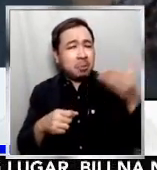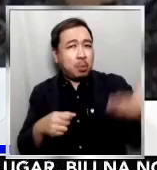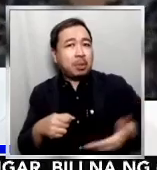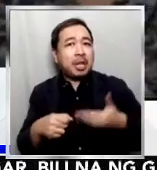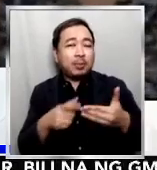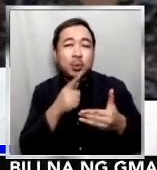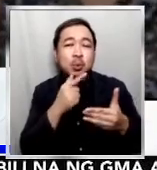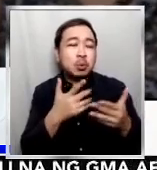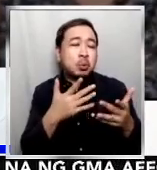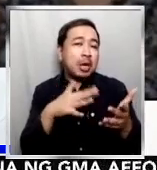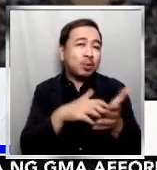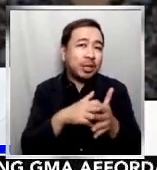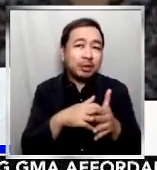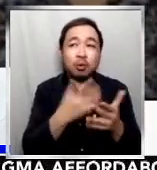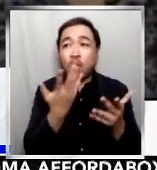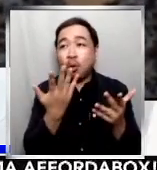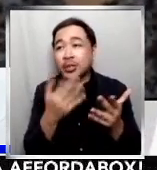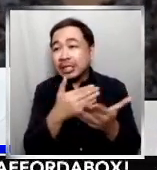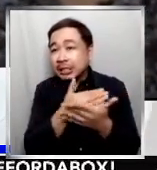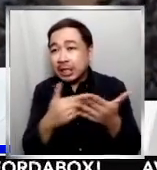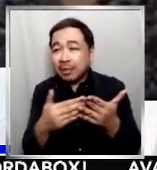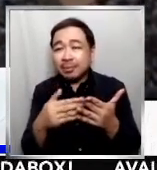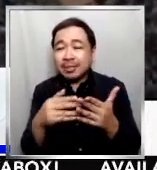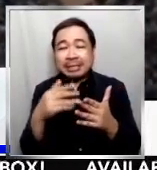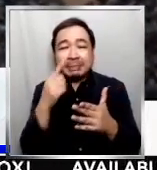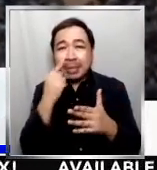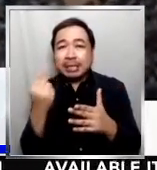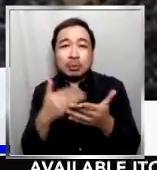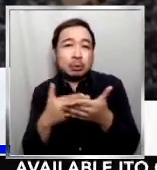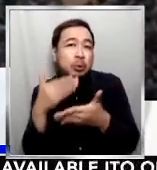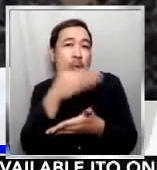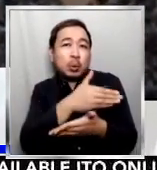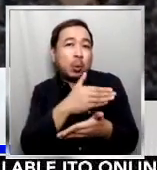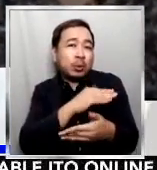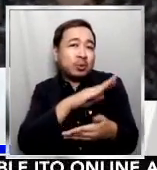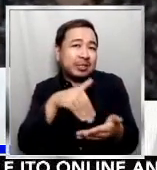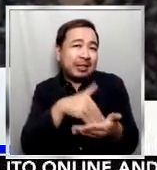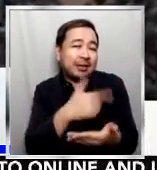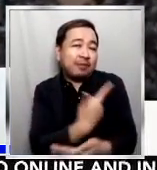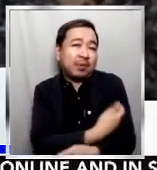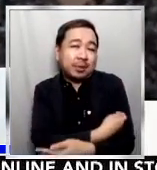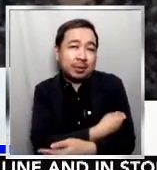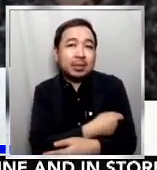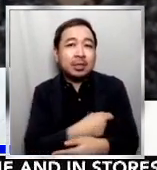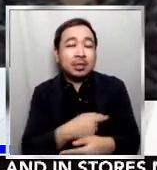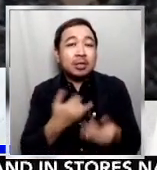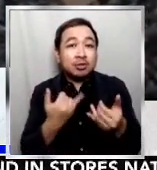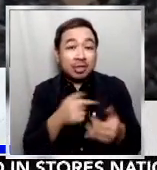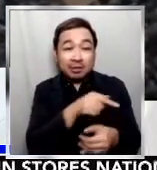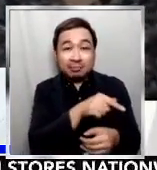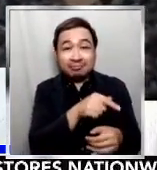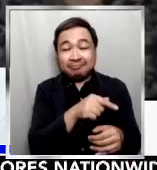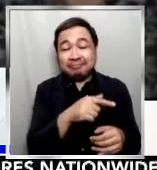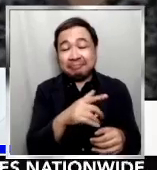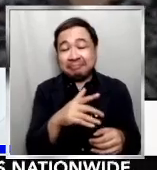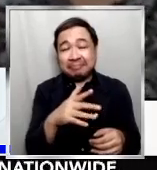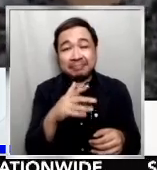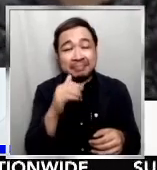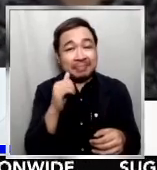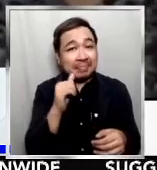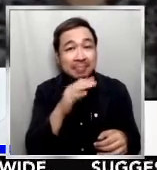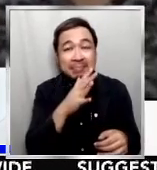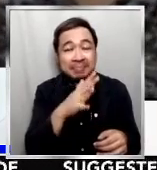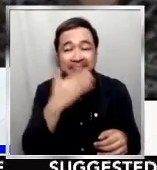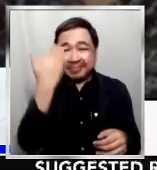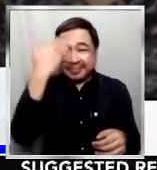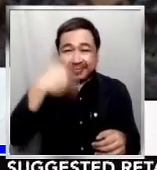physically hindi talaga pwedeng pumunta sa vaccination site. Gaya ni nanay na kakastroke pa lamang. So hindi na talaga kaya pumunta